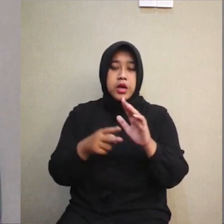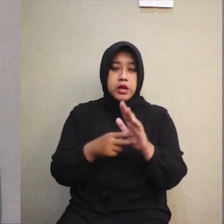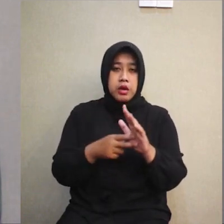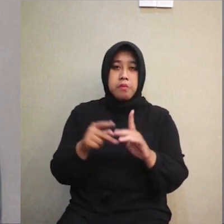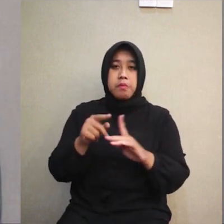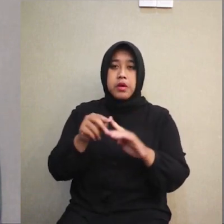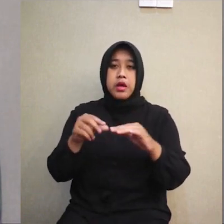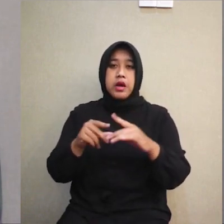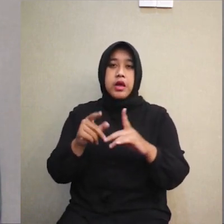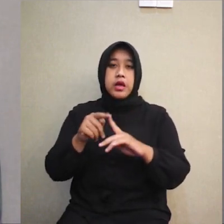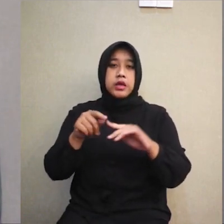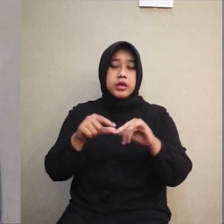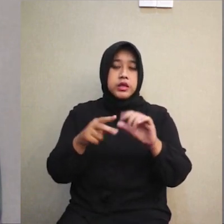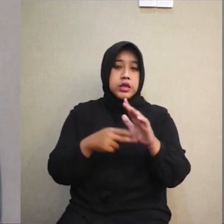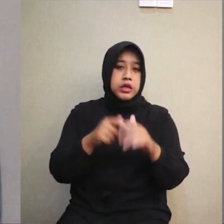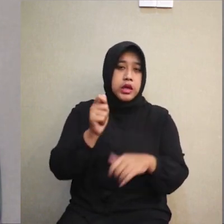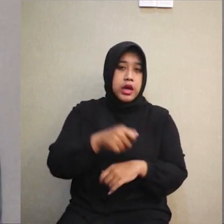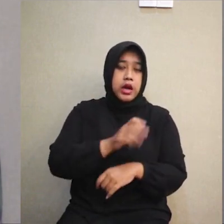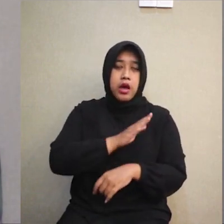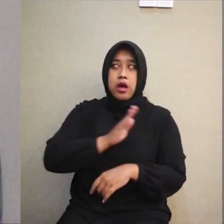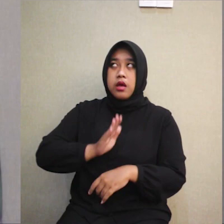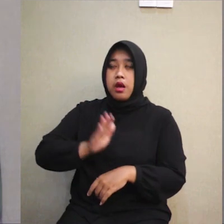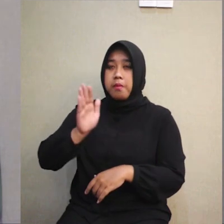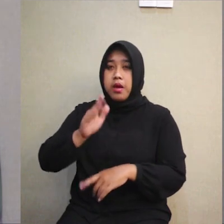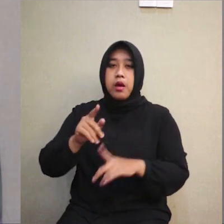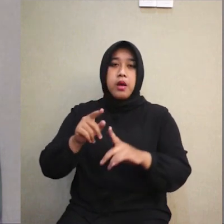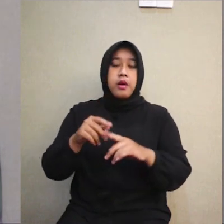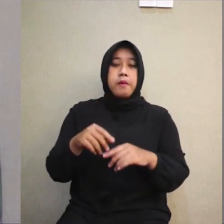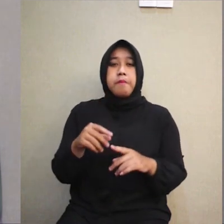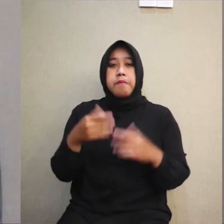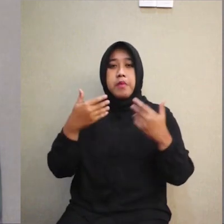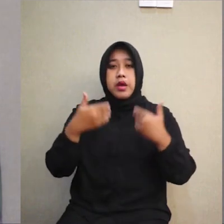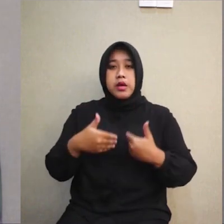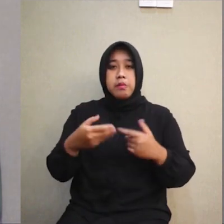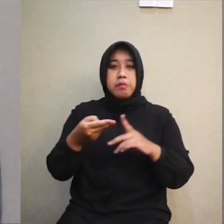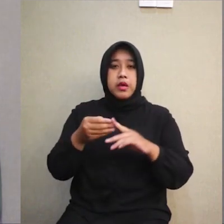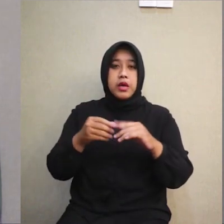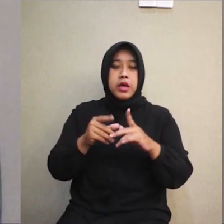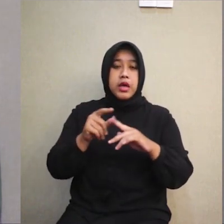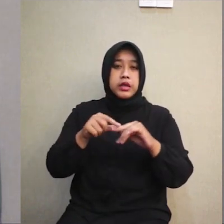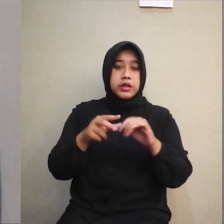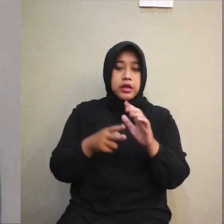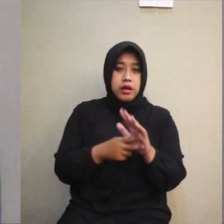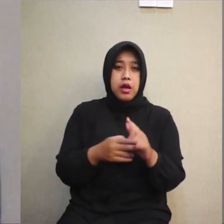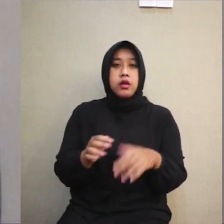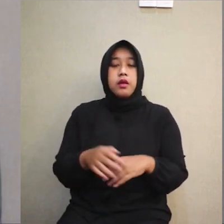Militer dan peradilan tata usaha negara